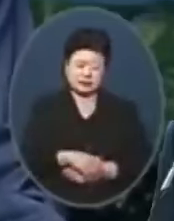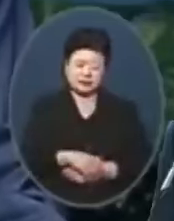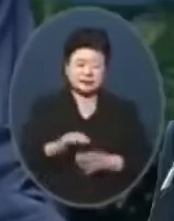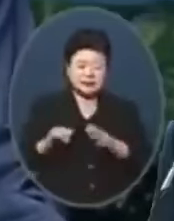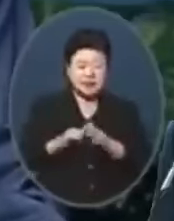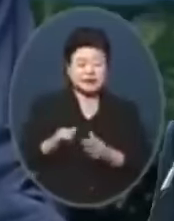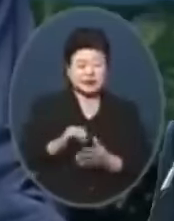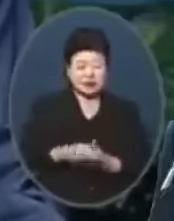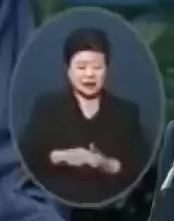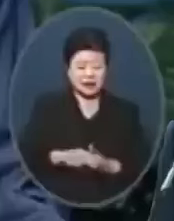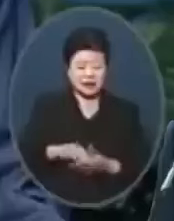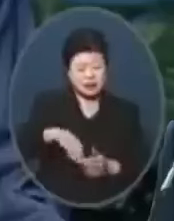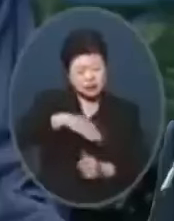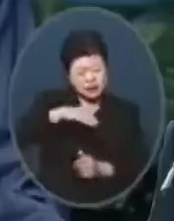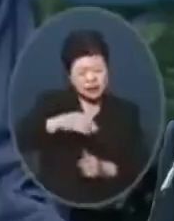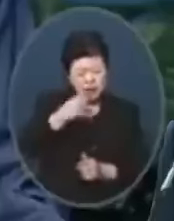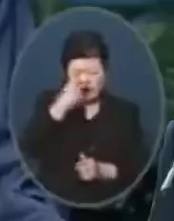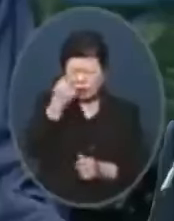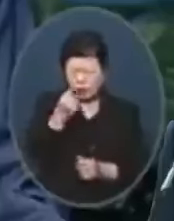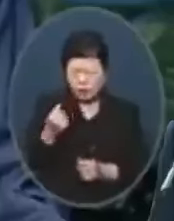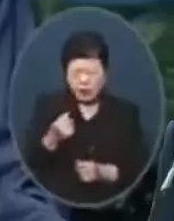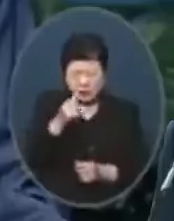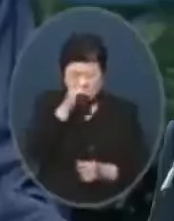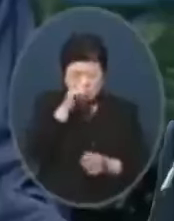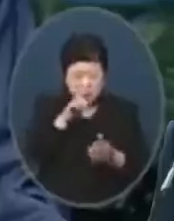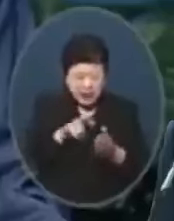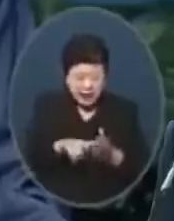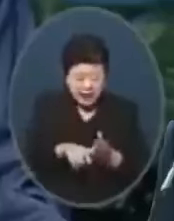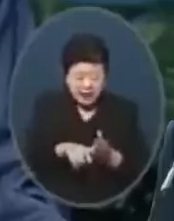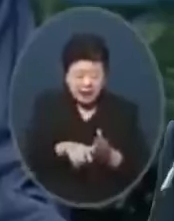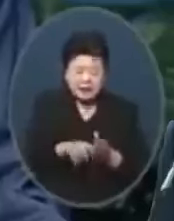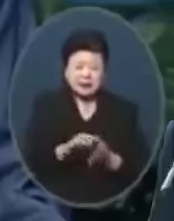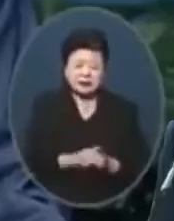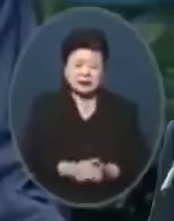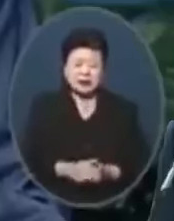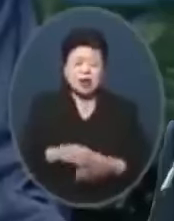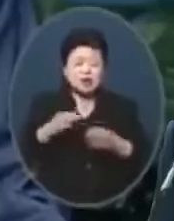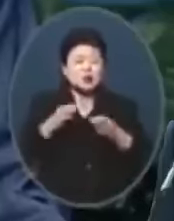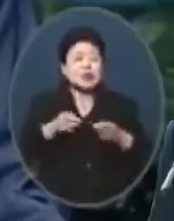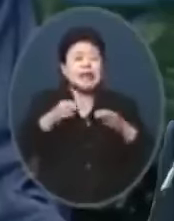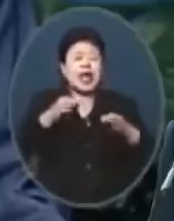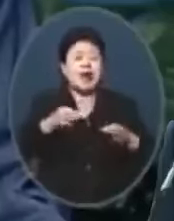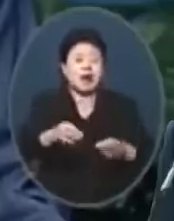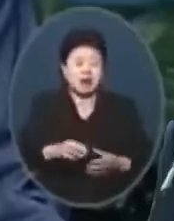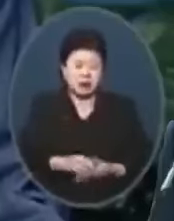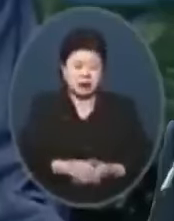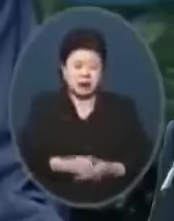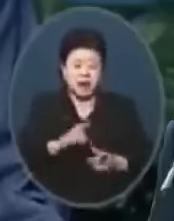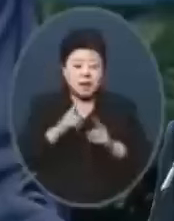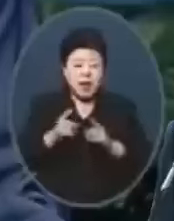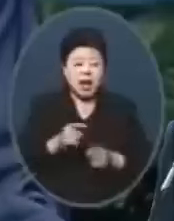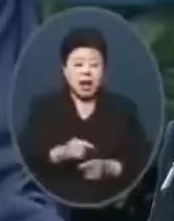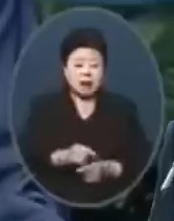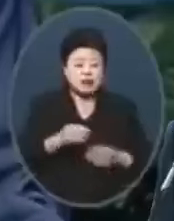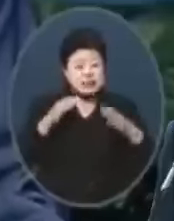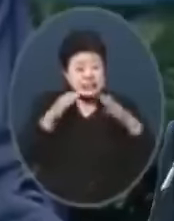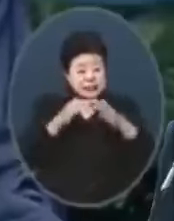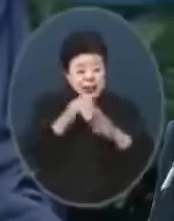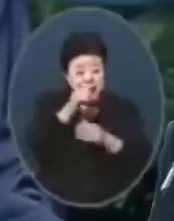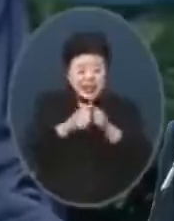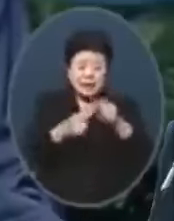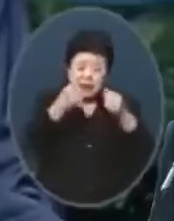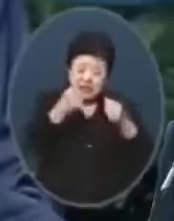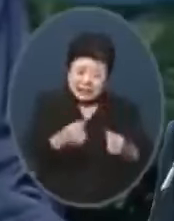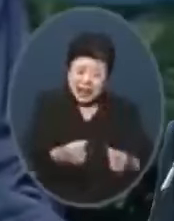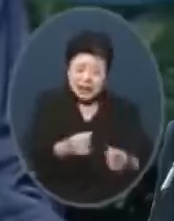가정의 분위기가 곰팡이가 비어 있으면 소리 내어서 말을 합니다. 우리 집에 하나님이